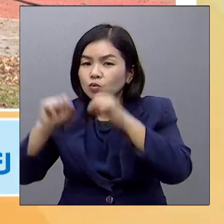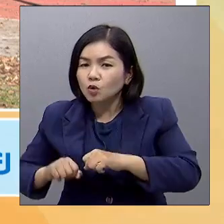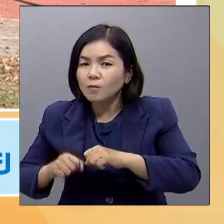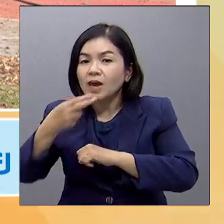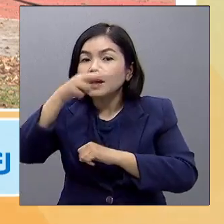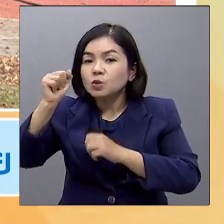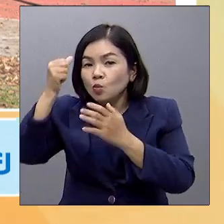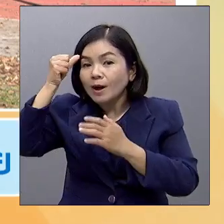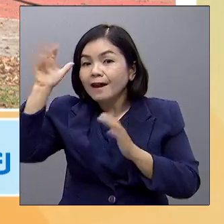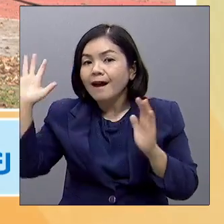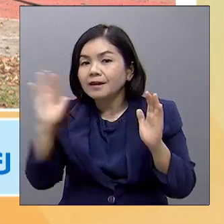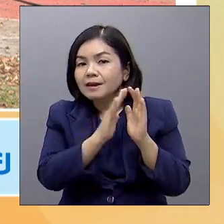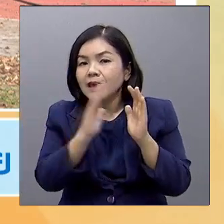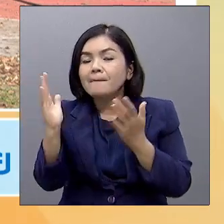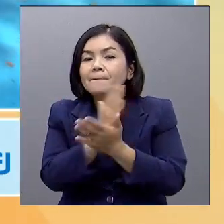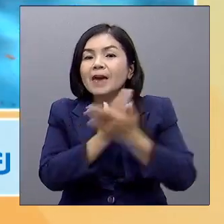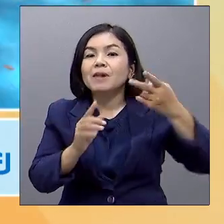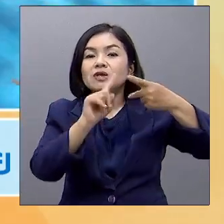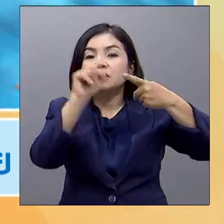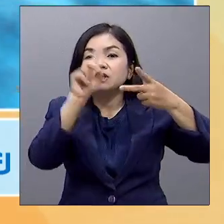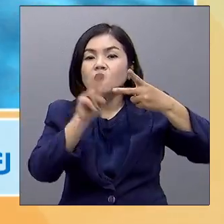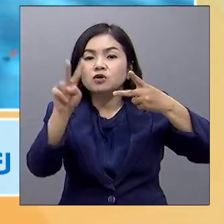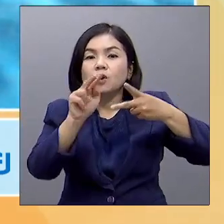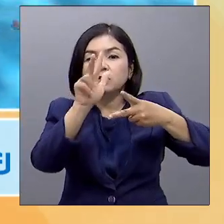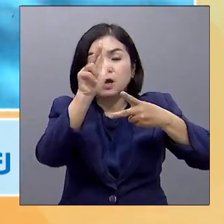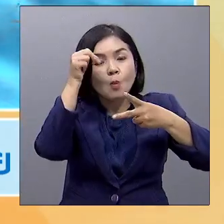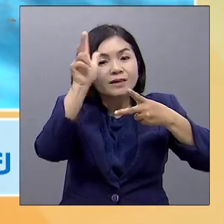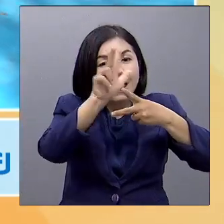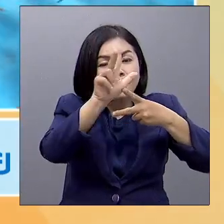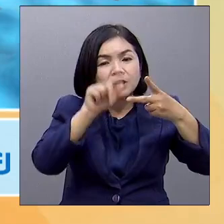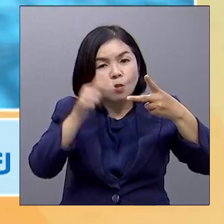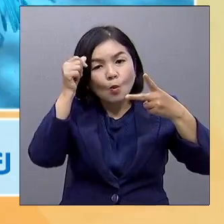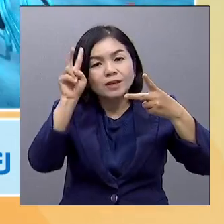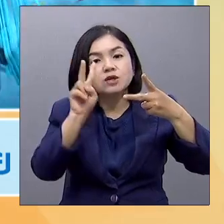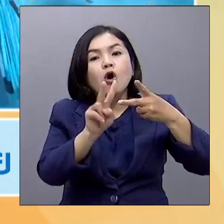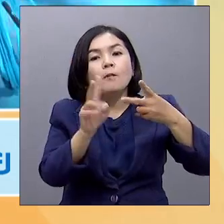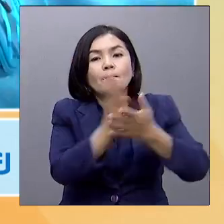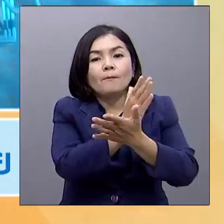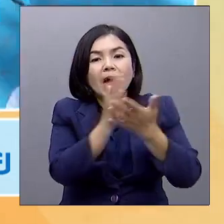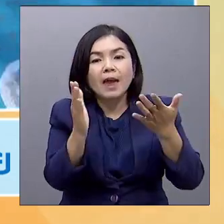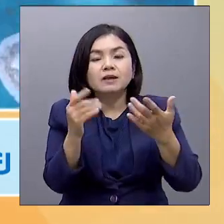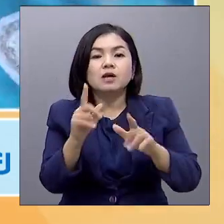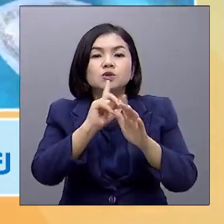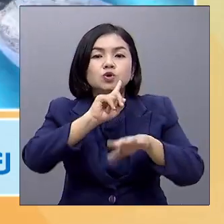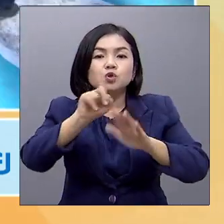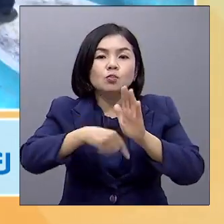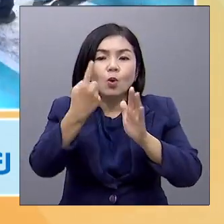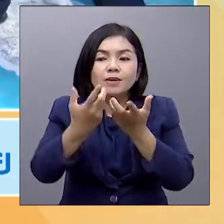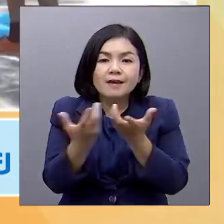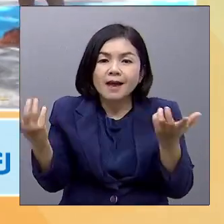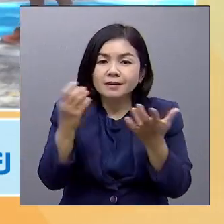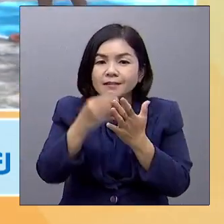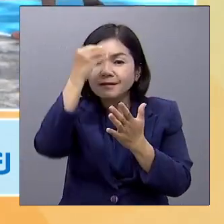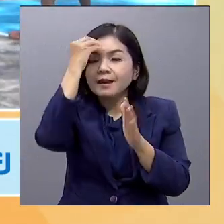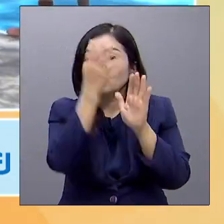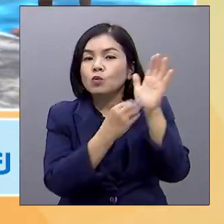็หกสูต 5 วนแต่วาแบ่งเป็ 2 ช่วงนะคะเป็น 3 วันกบ 2 วันค่ะแล้วก็มีแยกเชาโงกันทีนี้เทาท